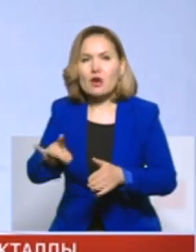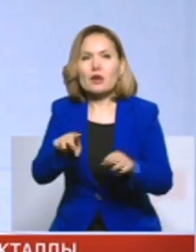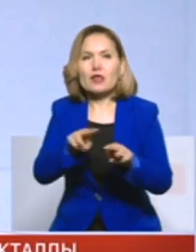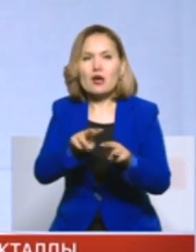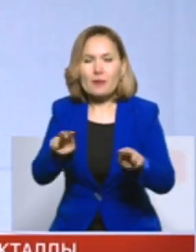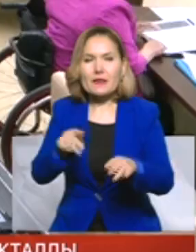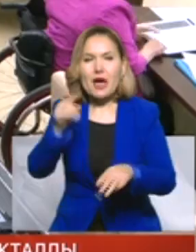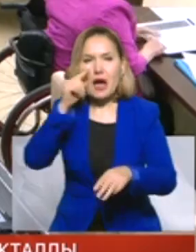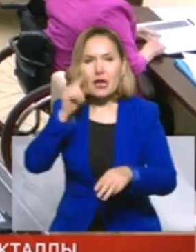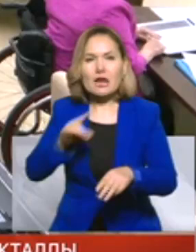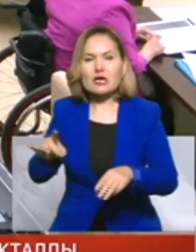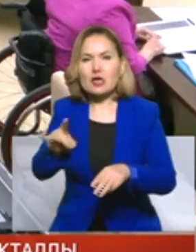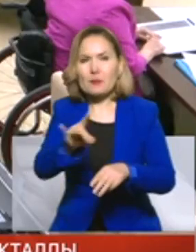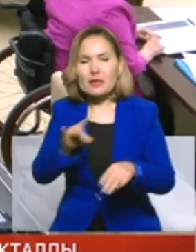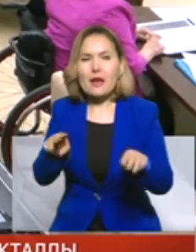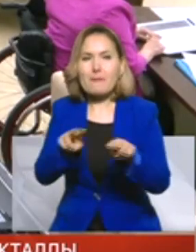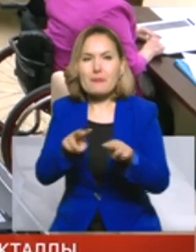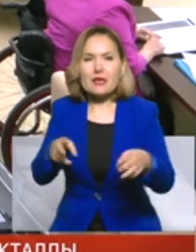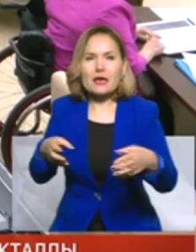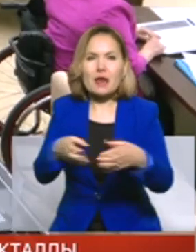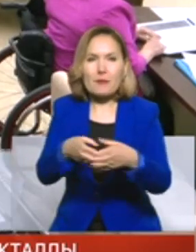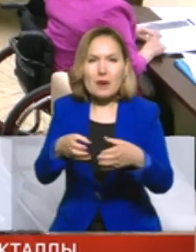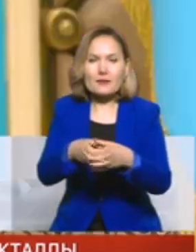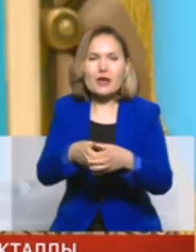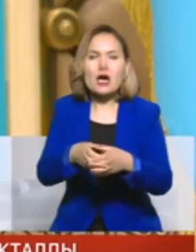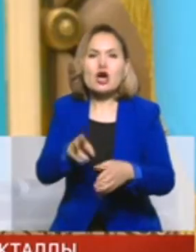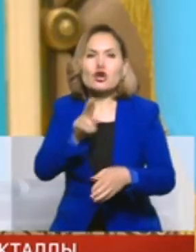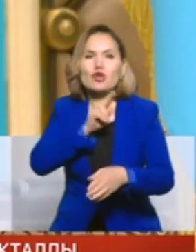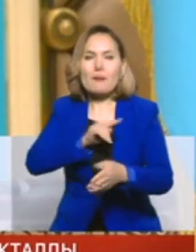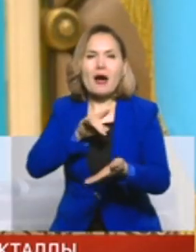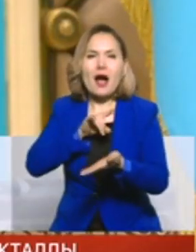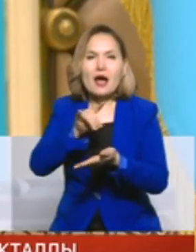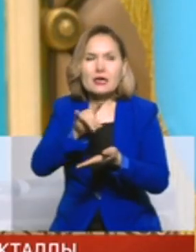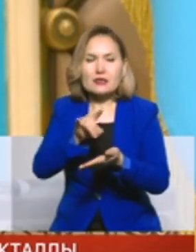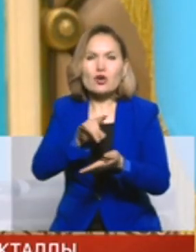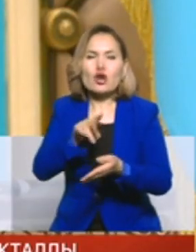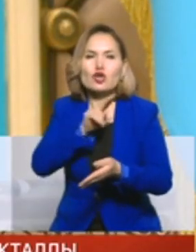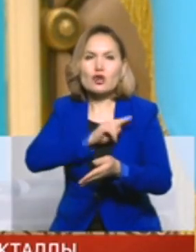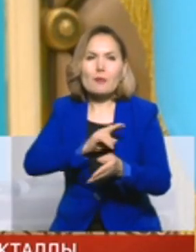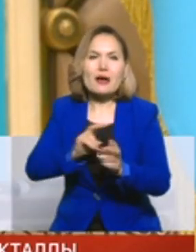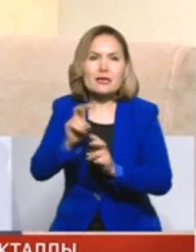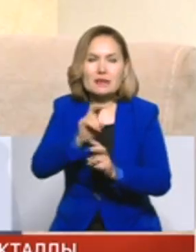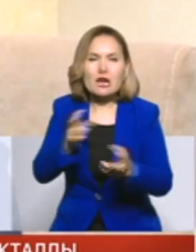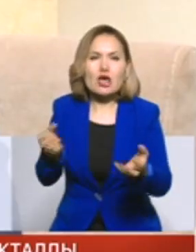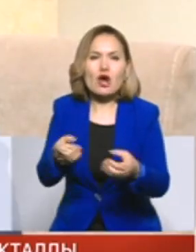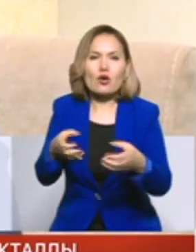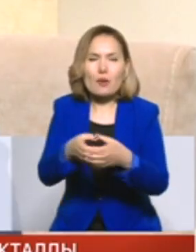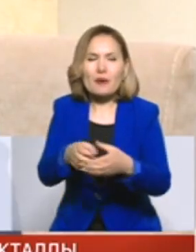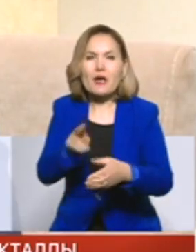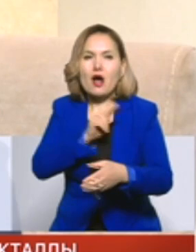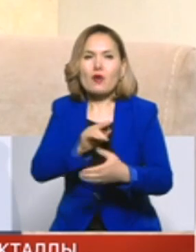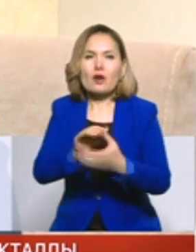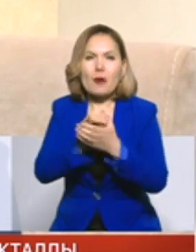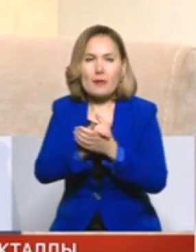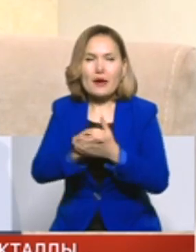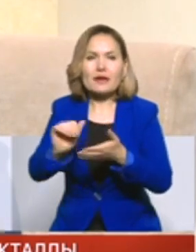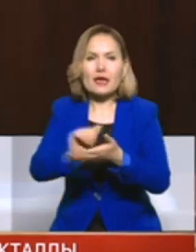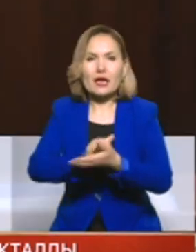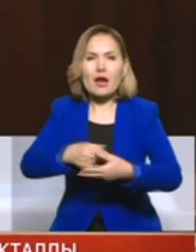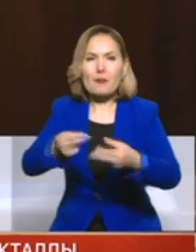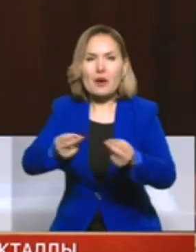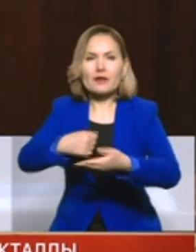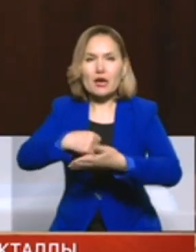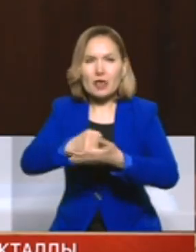Республикасының үкіметі мен Қырғыз Республикасының министрлер кабинеті арасындағы авиациялық іздестіру және құтқару саласындағы ынтымақтастық туралы